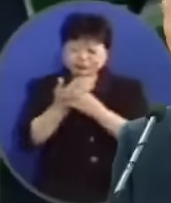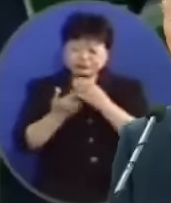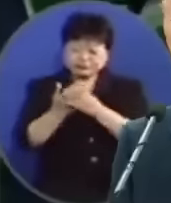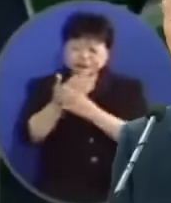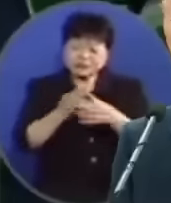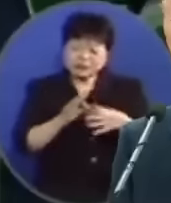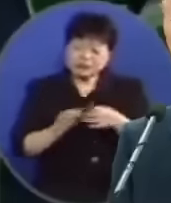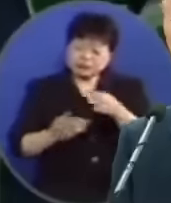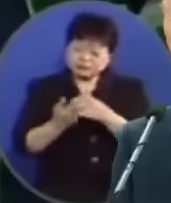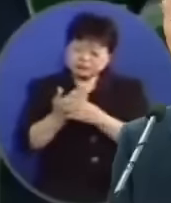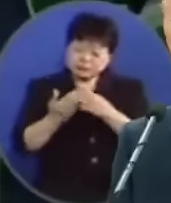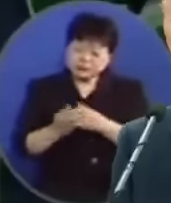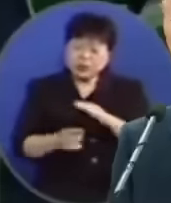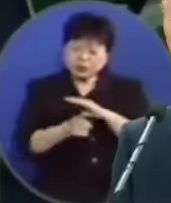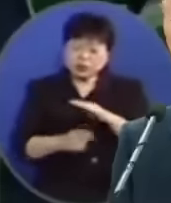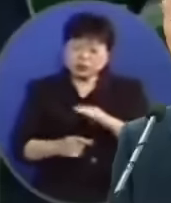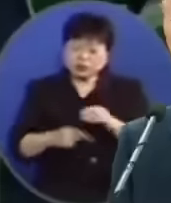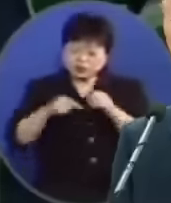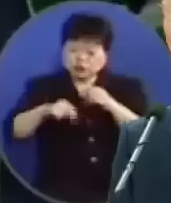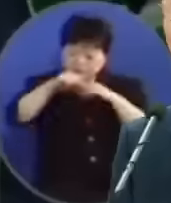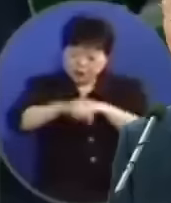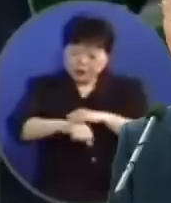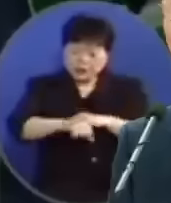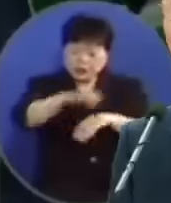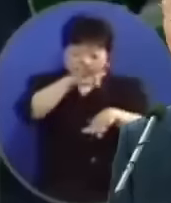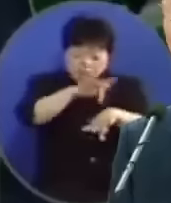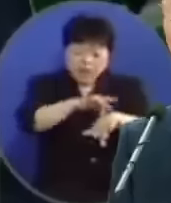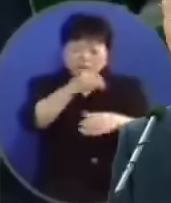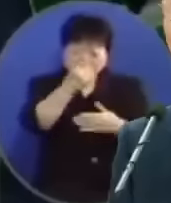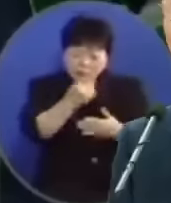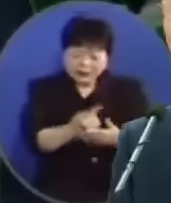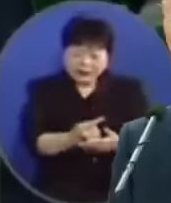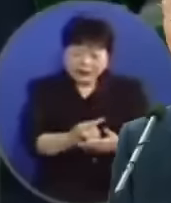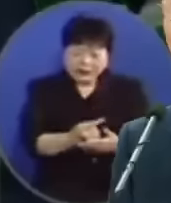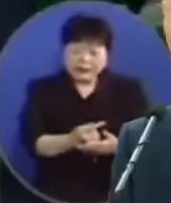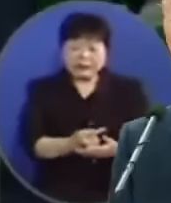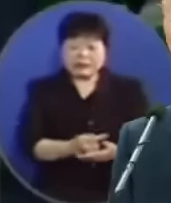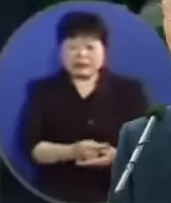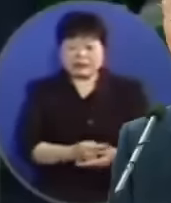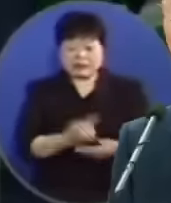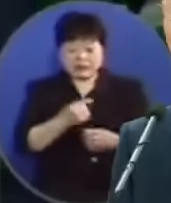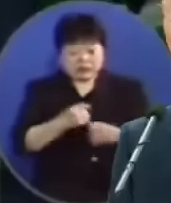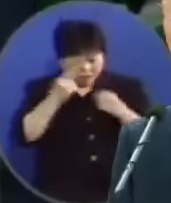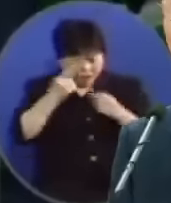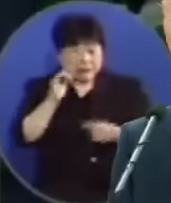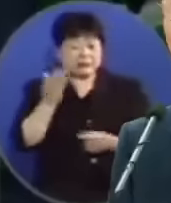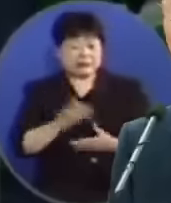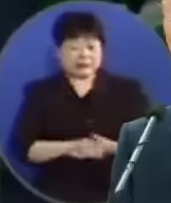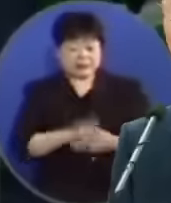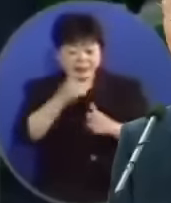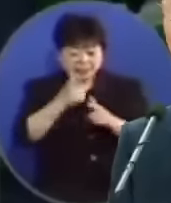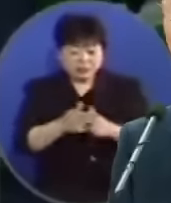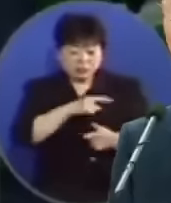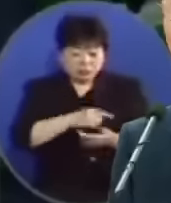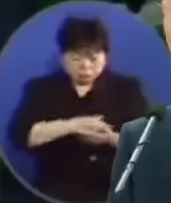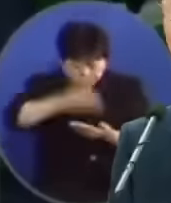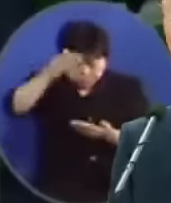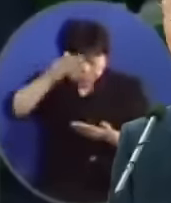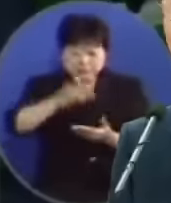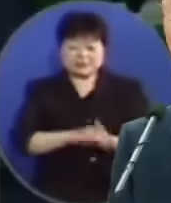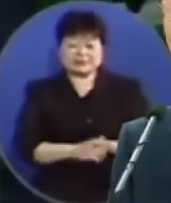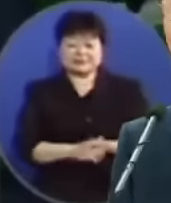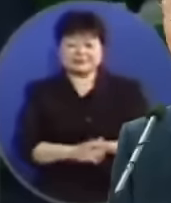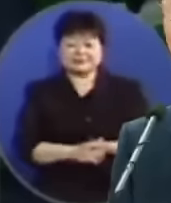연이어 생겨나면 도적질하고 죽이고 멸망시키는 역사가 계속하면 사탄이 와 있는 것입니다. 예수 이름으로 쫓아내야 되는